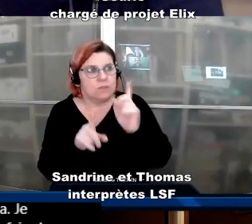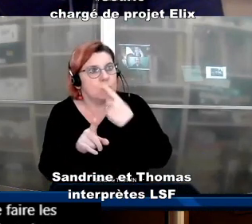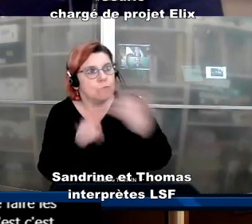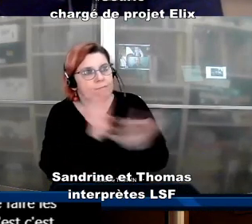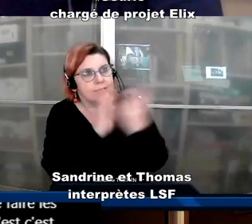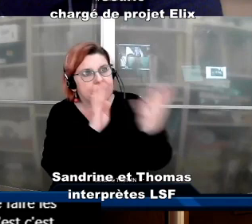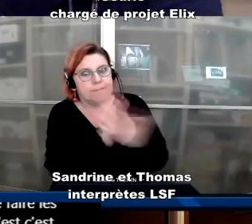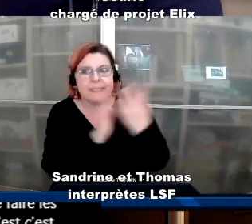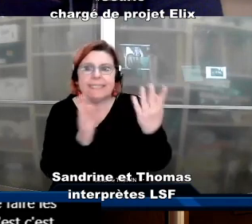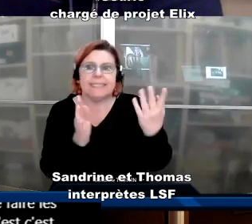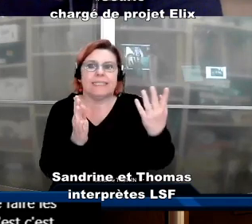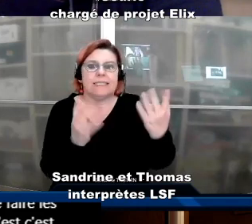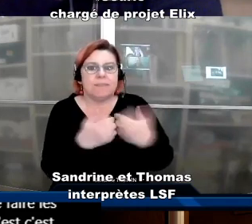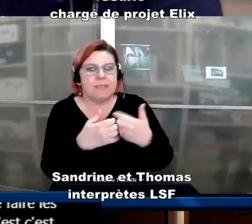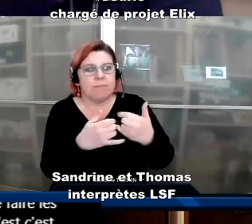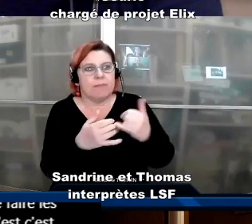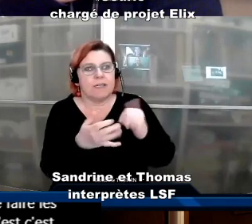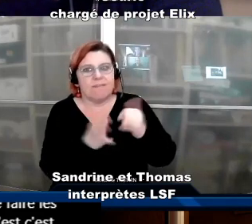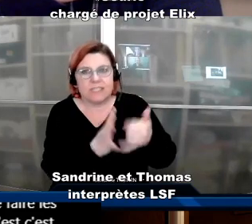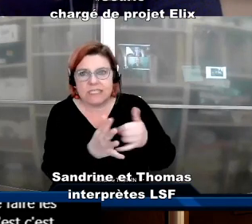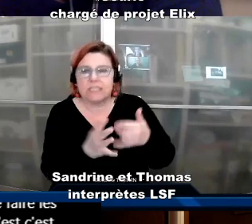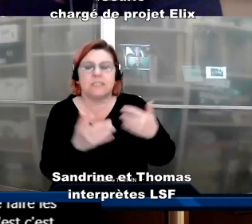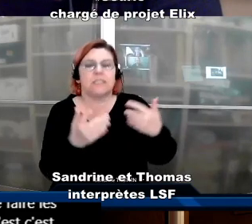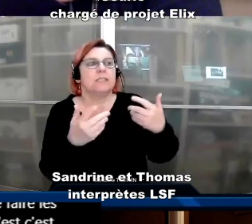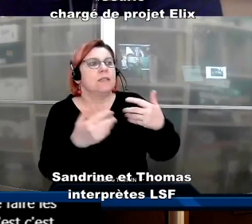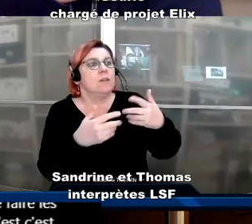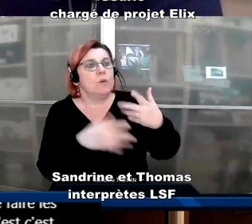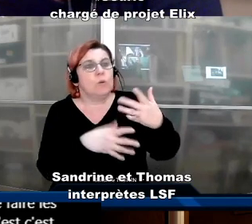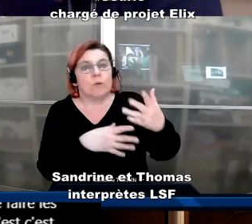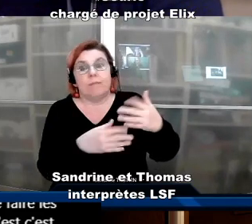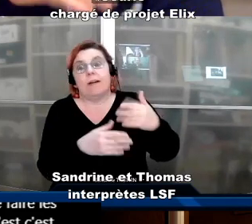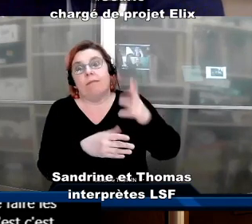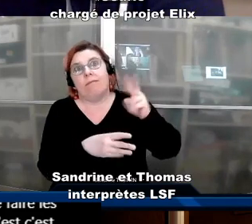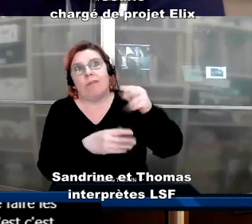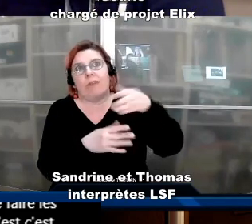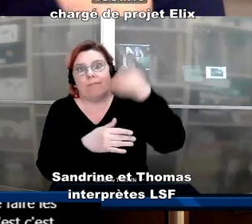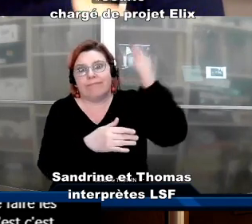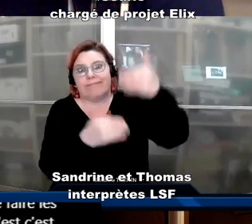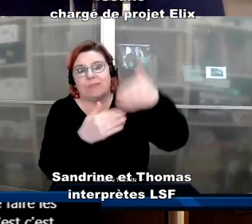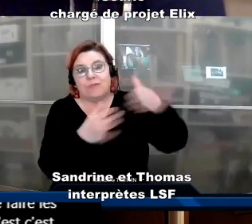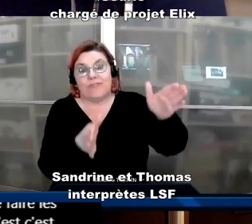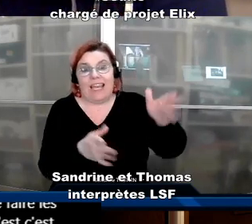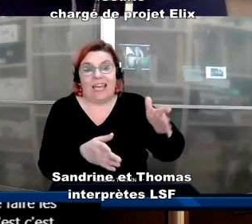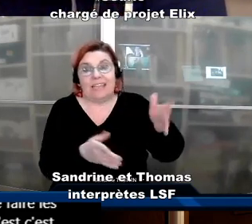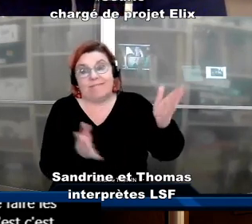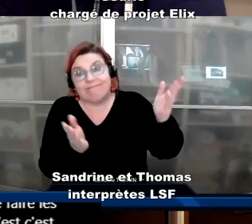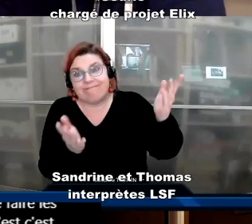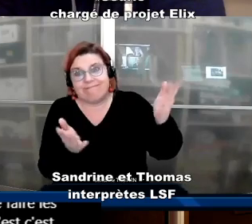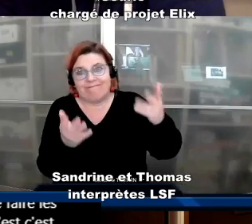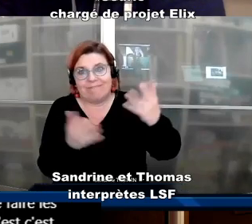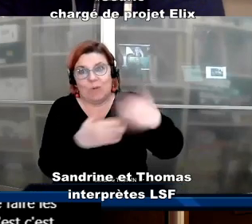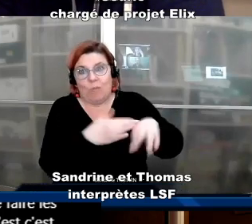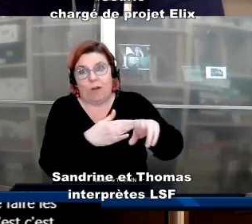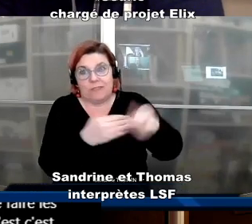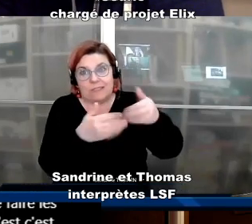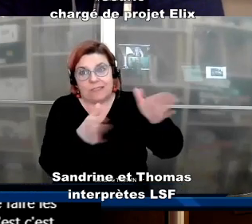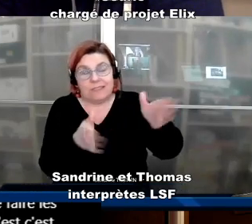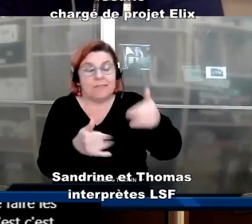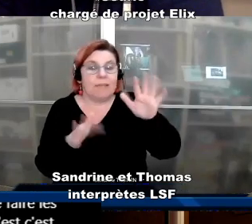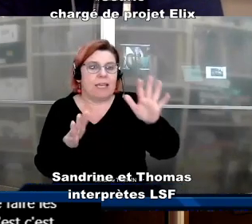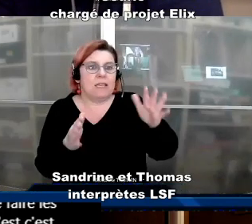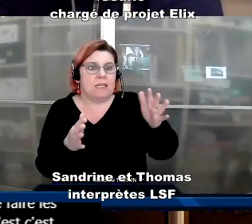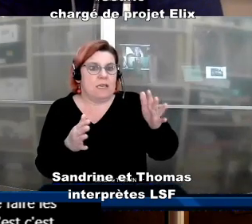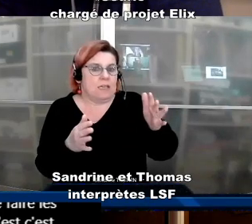des activités, des cafés signes quand les cafés rouvriront. Mais oui, ça c'est difficile. Ça, franchement. Je pense que c'est pas.